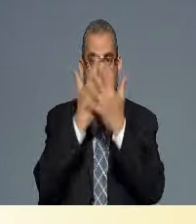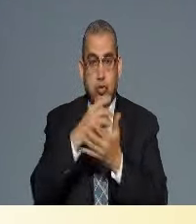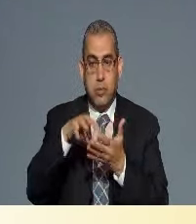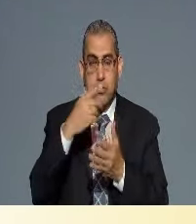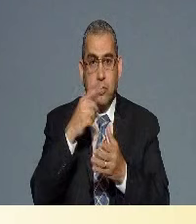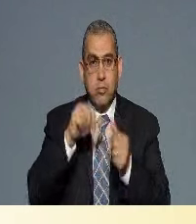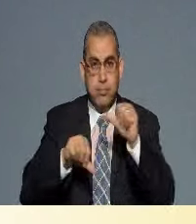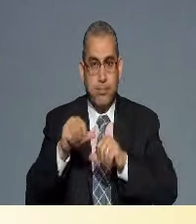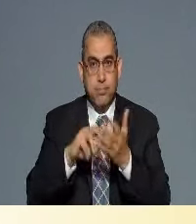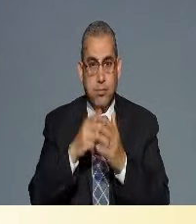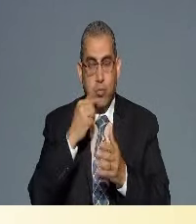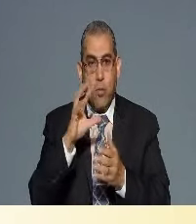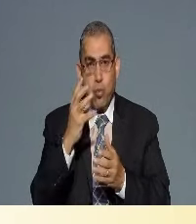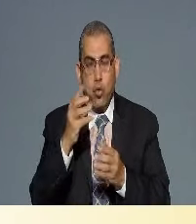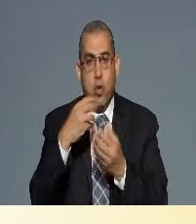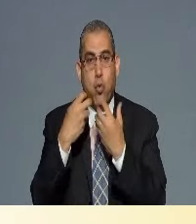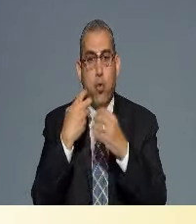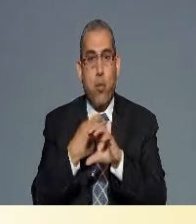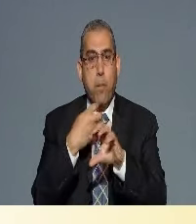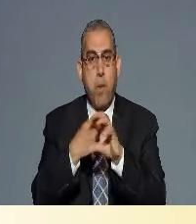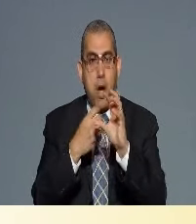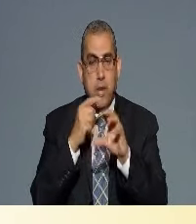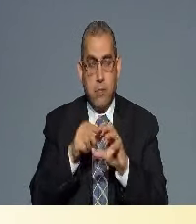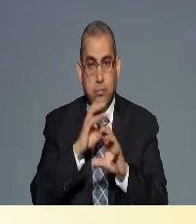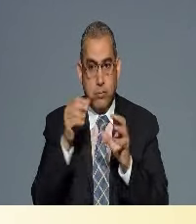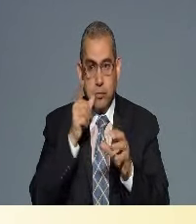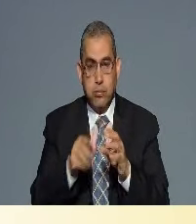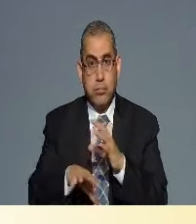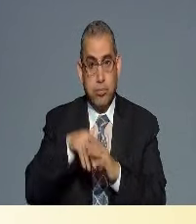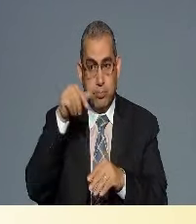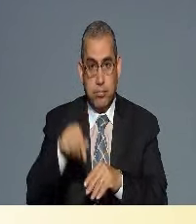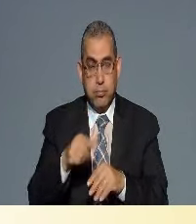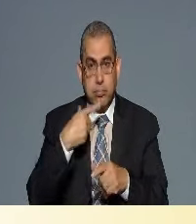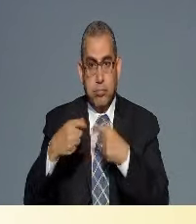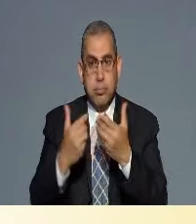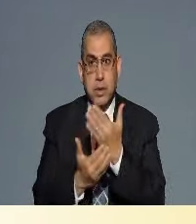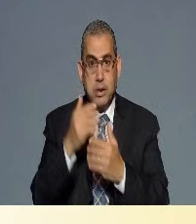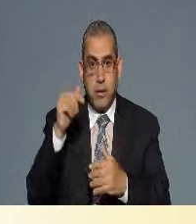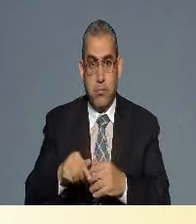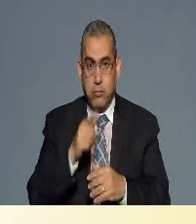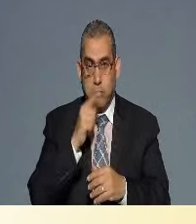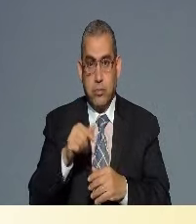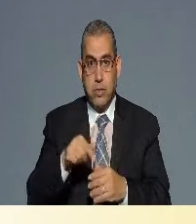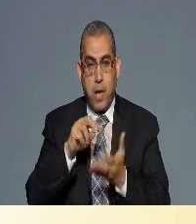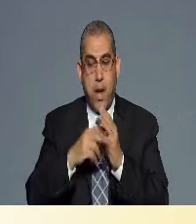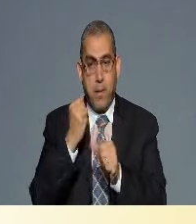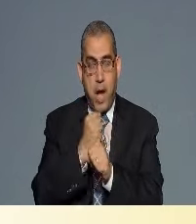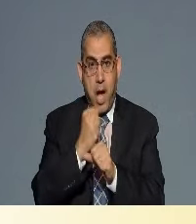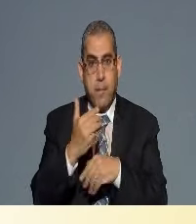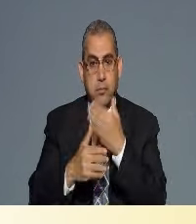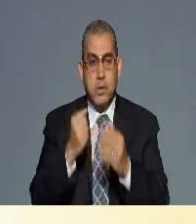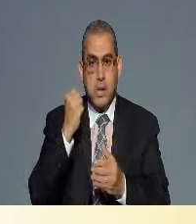مركزات برتقان ورمان، واحنا هنا طبعا فندم بنتكلم عن نظم الإدارة الحديثة، ودايما احنا بنعمل فيزابيليتي ستادي قوية